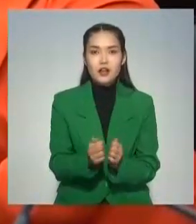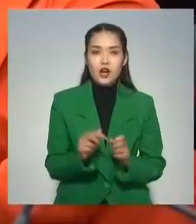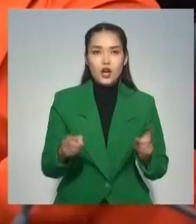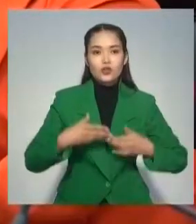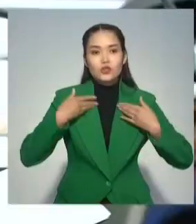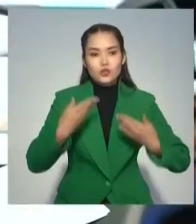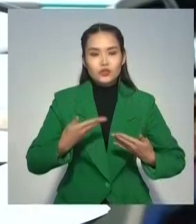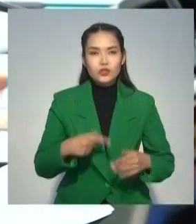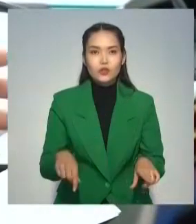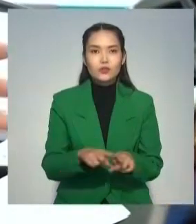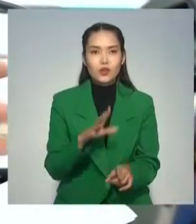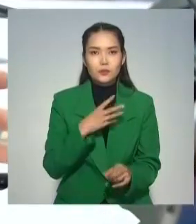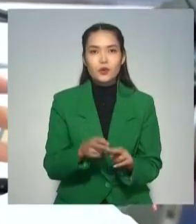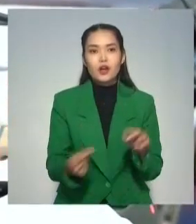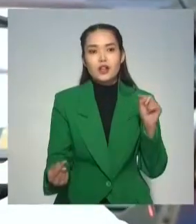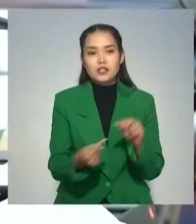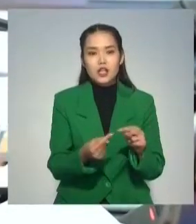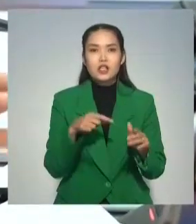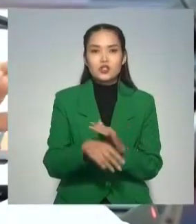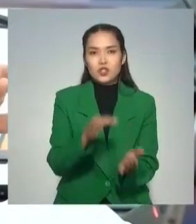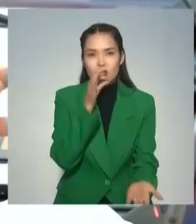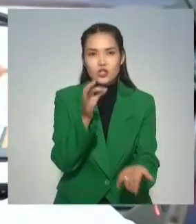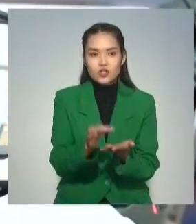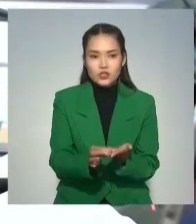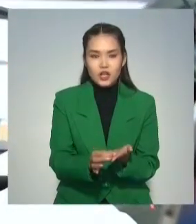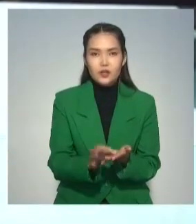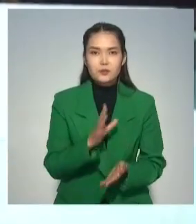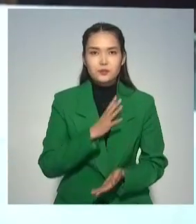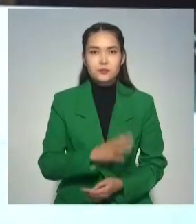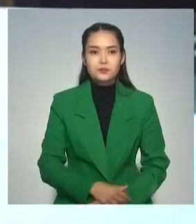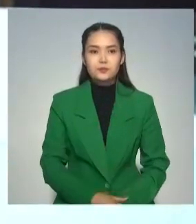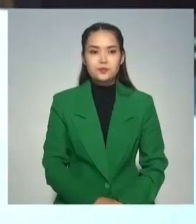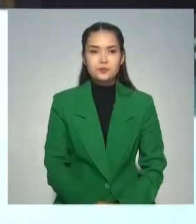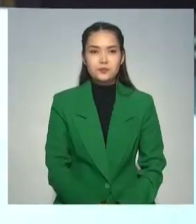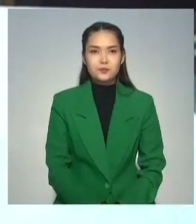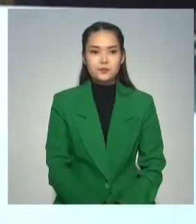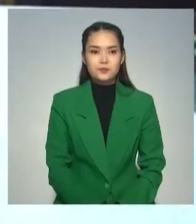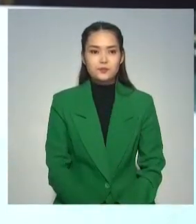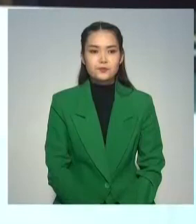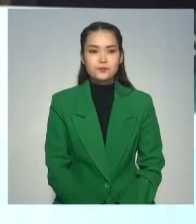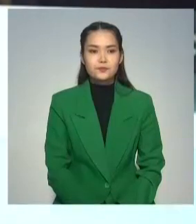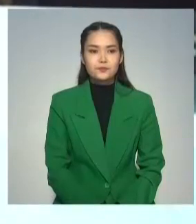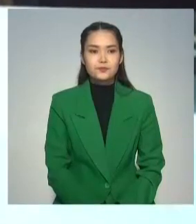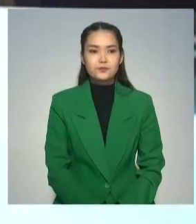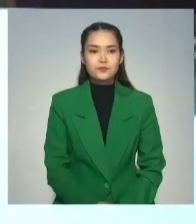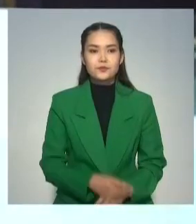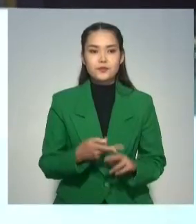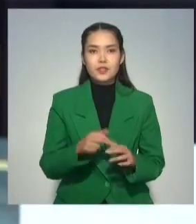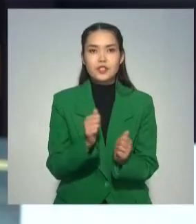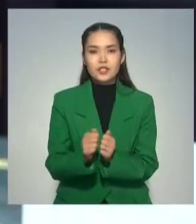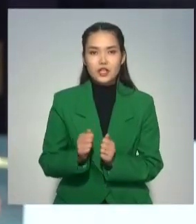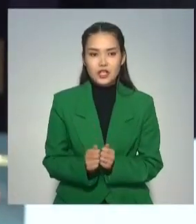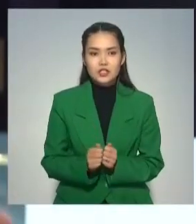ұсыныстарын ортаға салды. Соған сәйкес тұшымды жауап алып, пікір алмасты. Безусловно, государство уделяет внимание многодетным